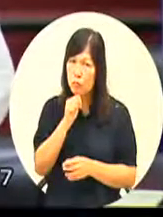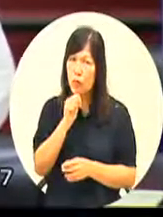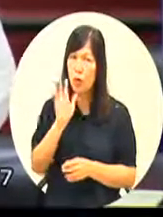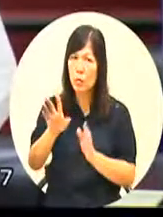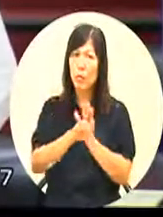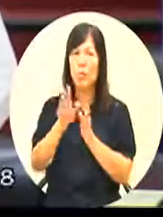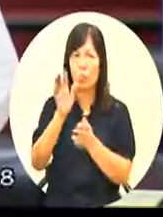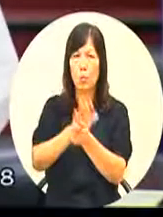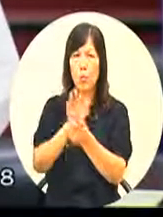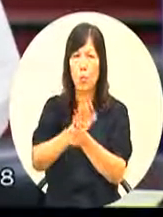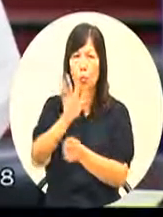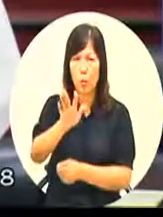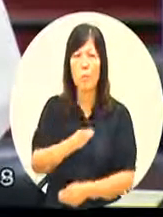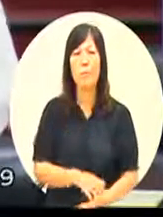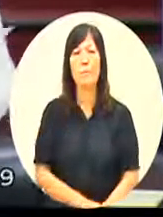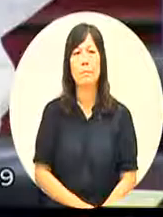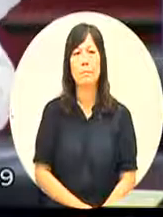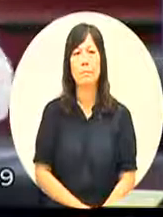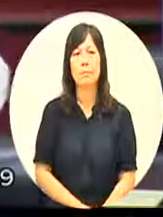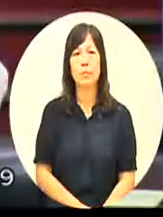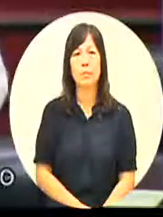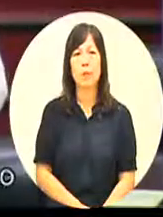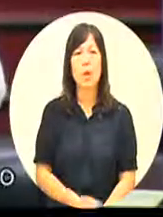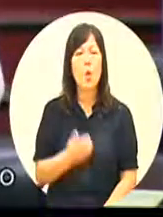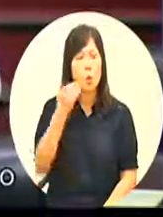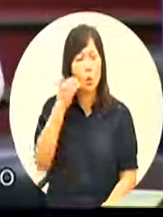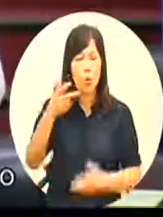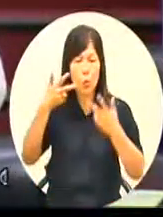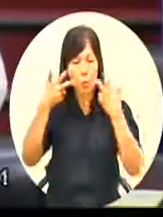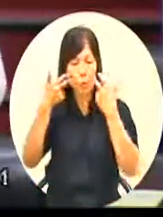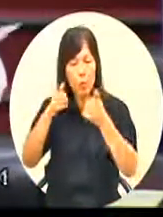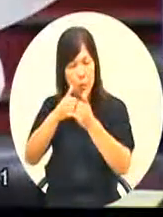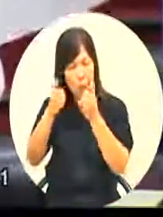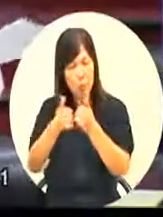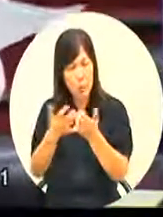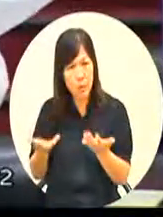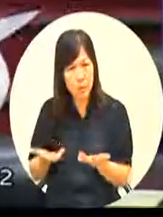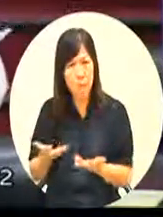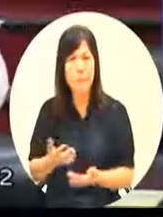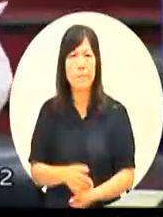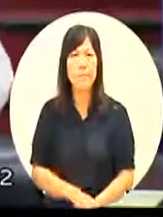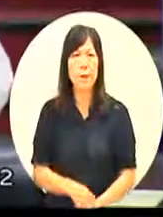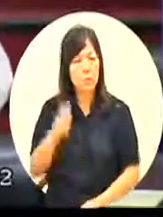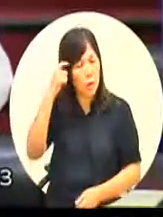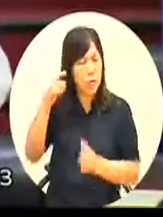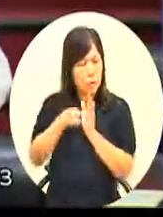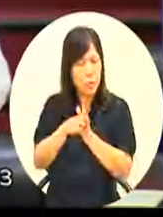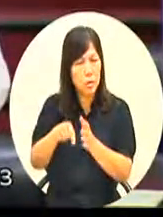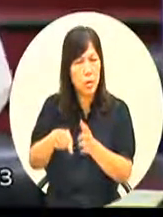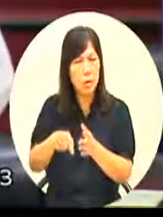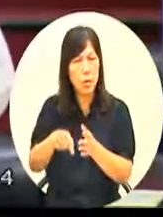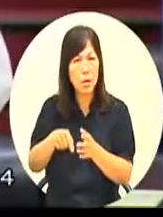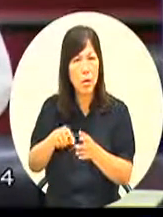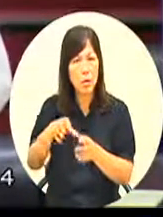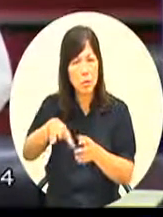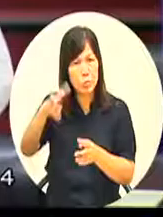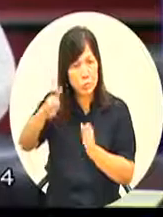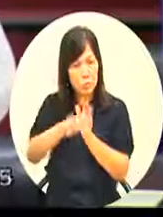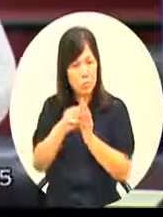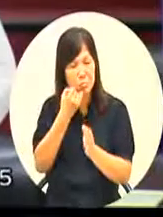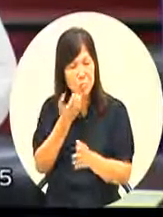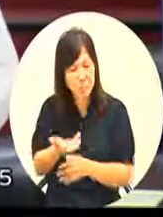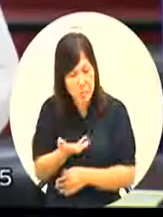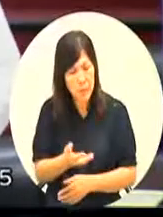都有。那不知道，如果就原民同胞来讲，那我也想争取的话，不晓得局长可不可行